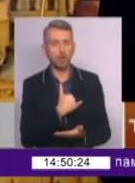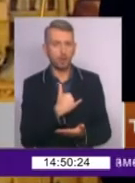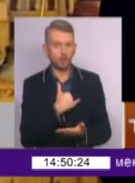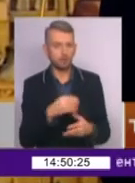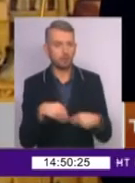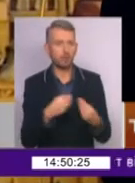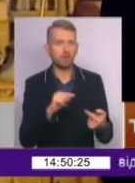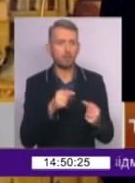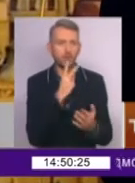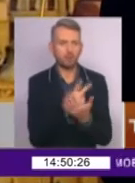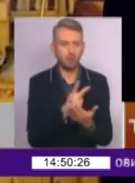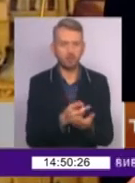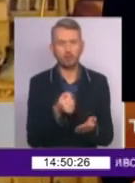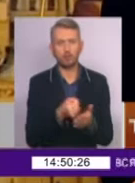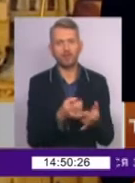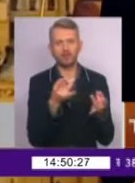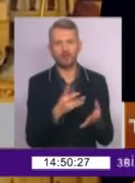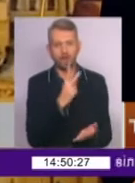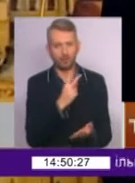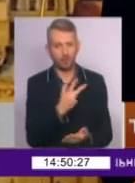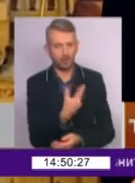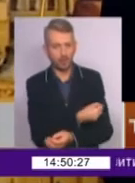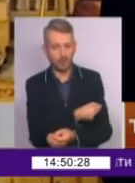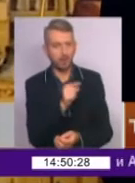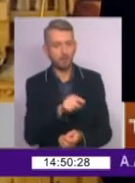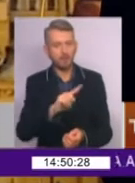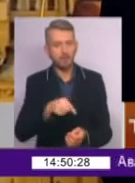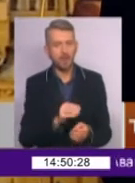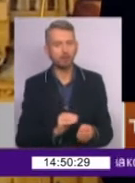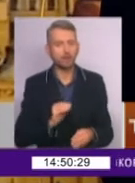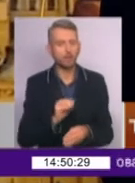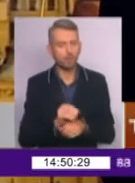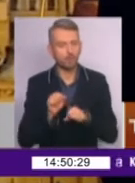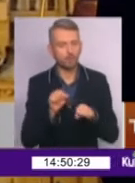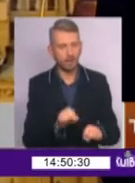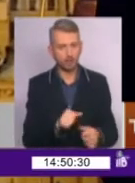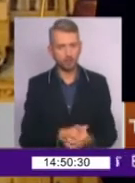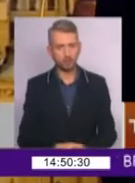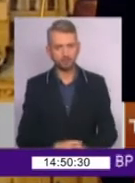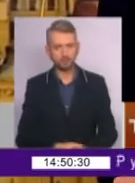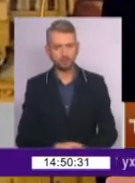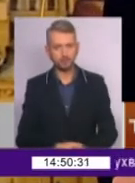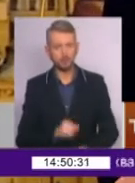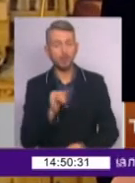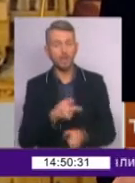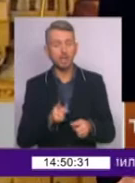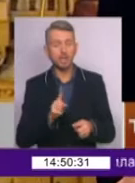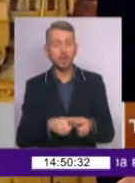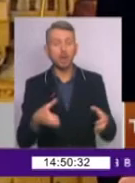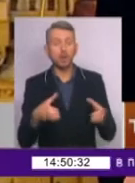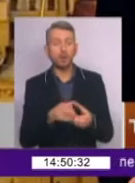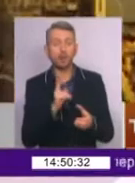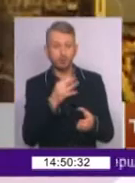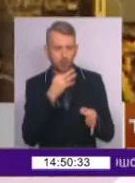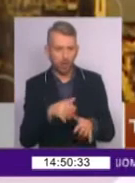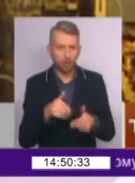даються протипокази і до звичайної вакцинації, а вони насправді вимагають додаткового захисту. От. І це, значить, група, яким